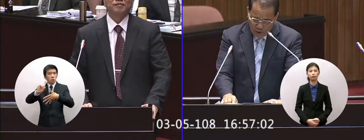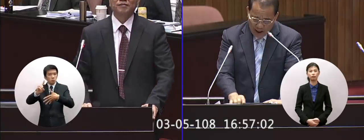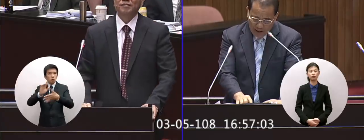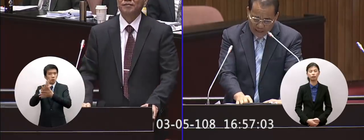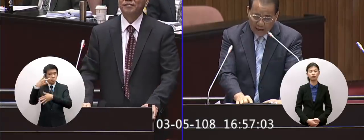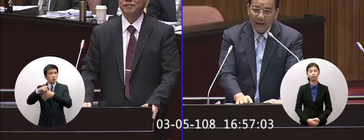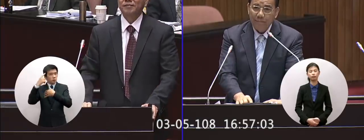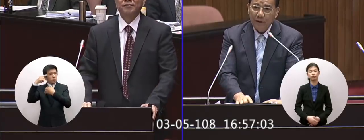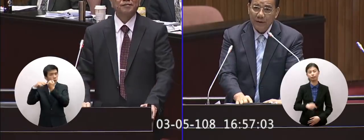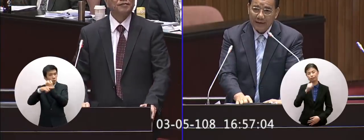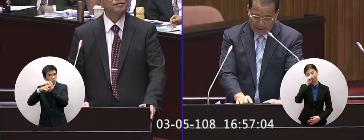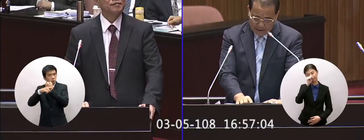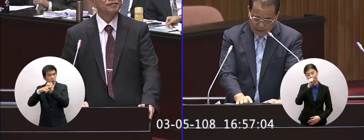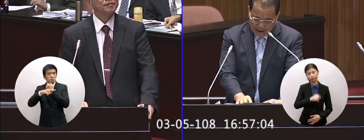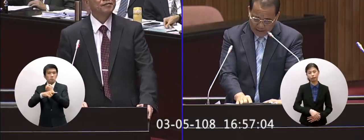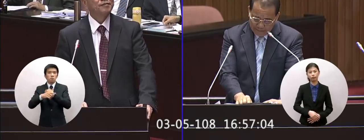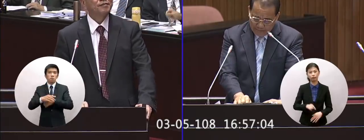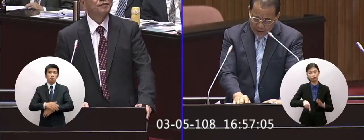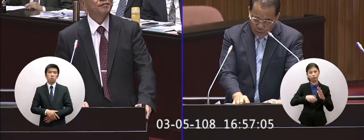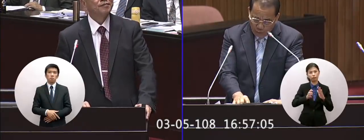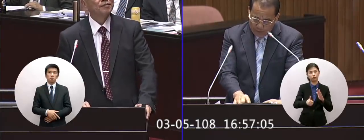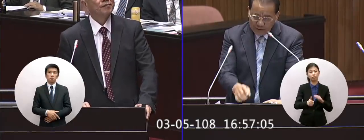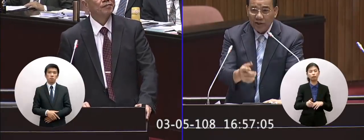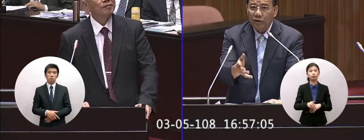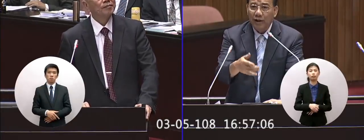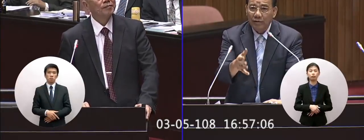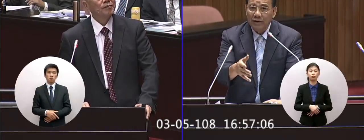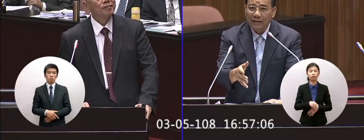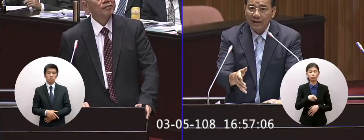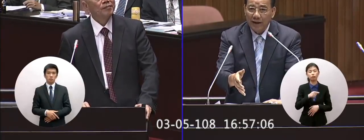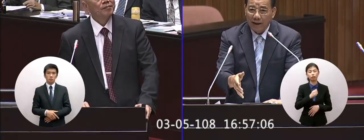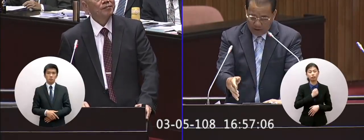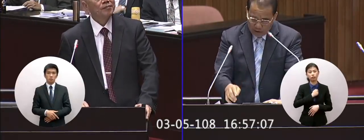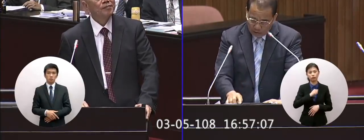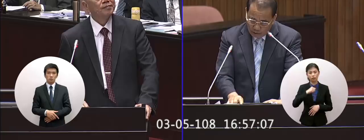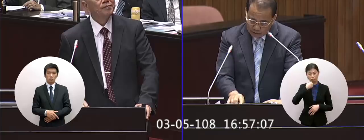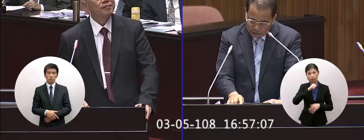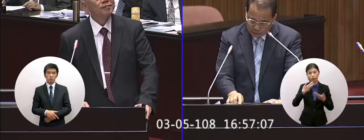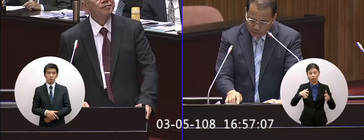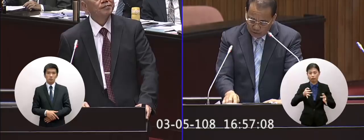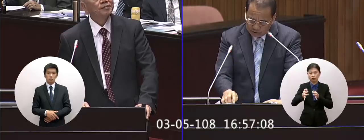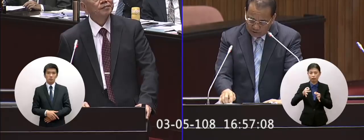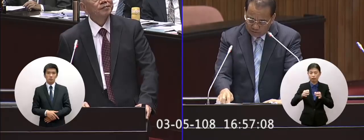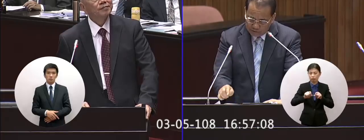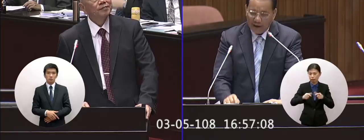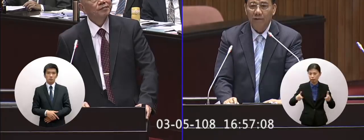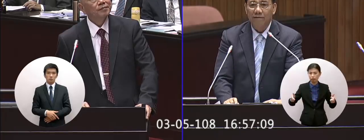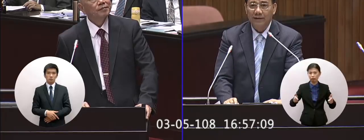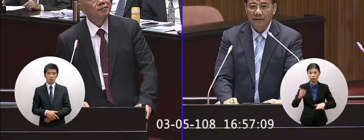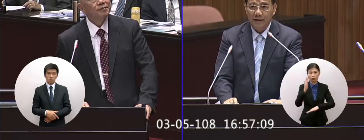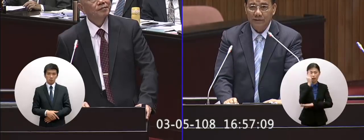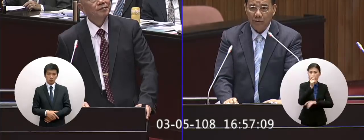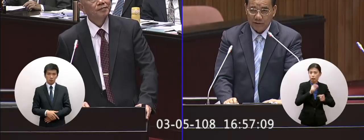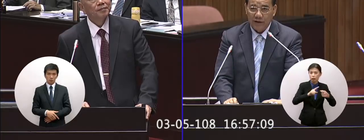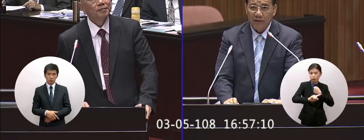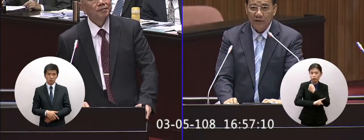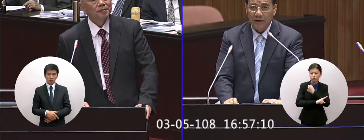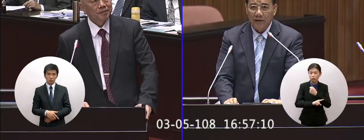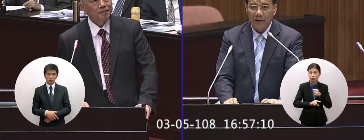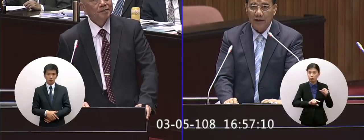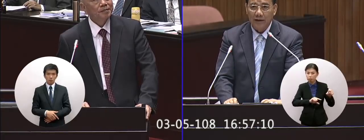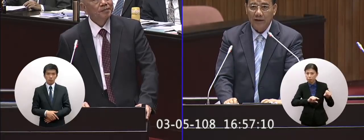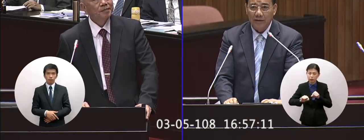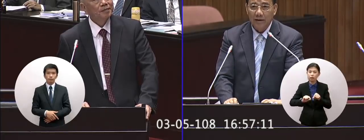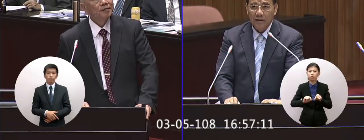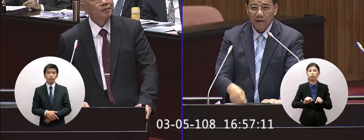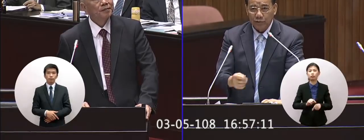处理。 好了，那个院长，你看，我们其实有很多的产业，都是准用政府采购法在做